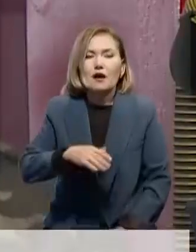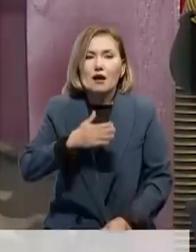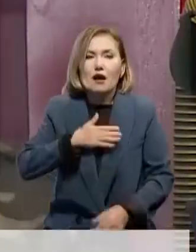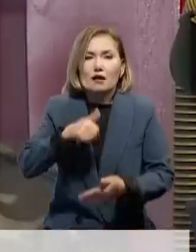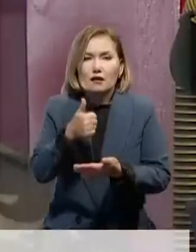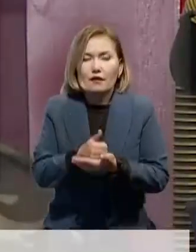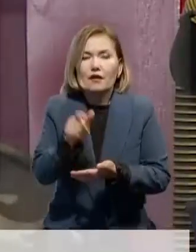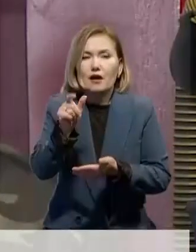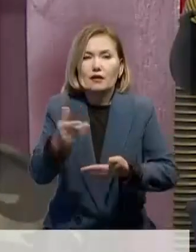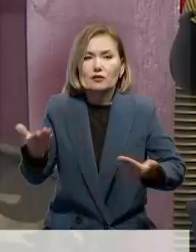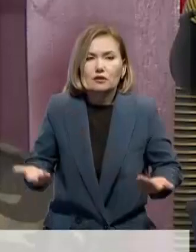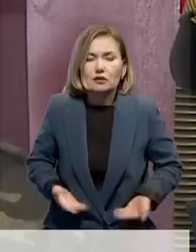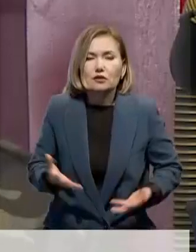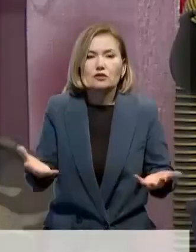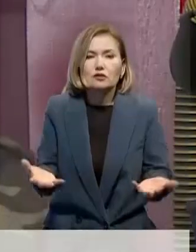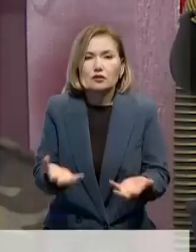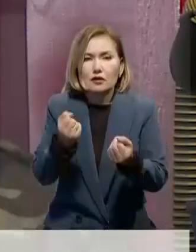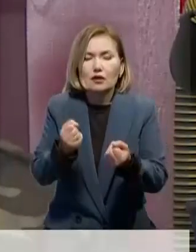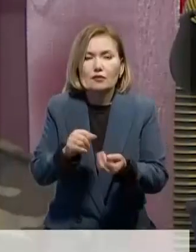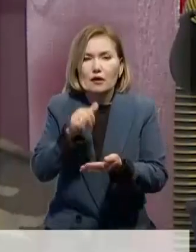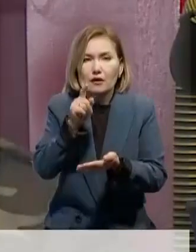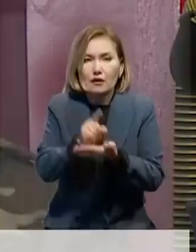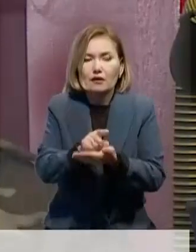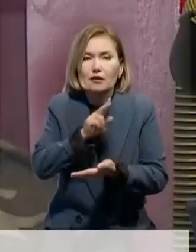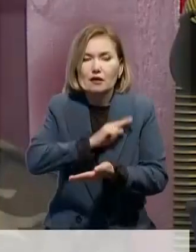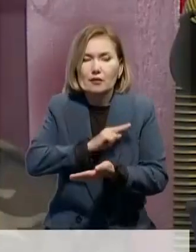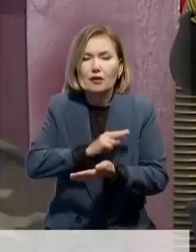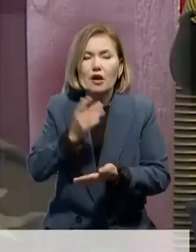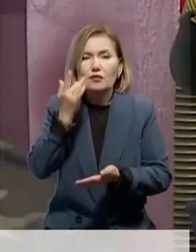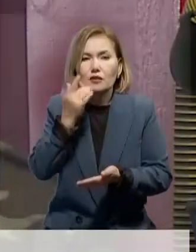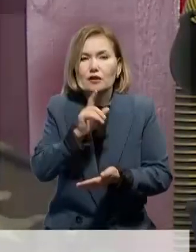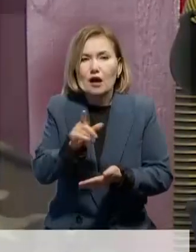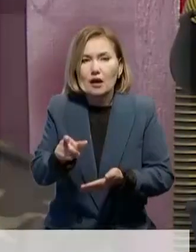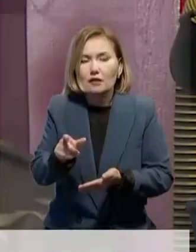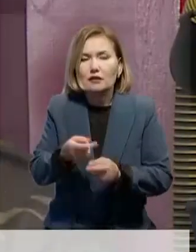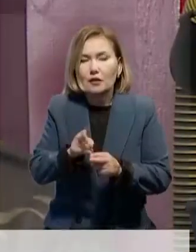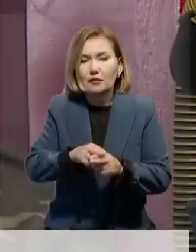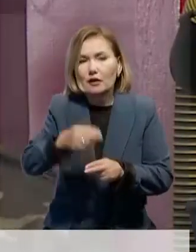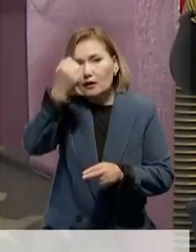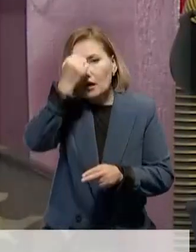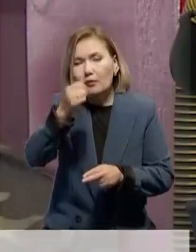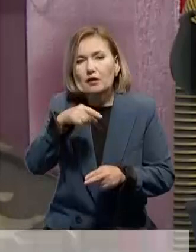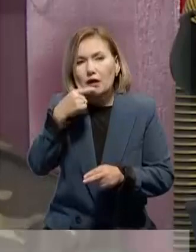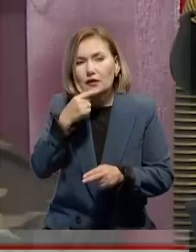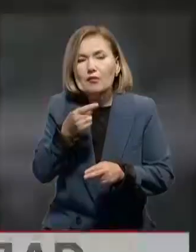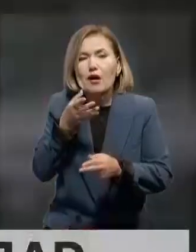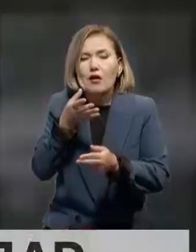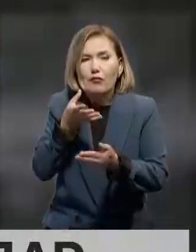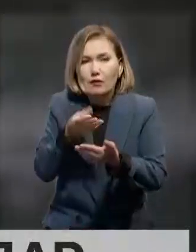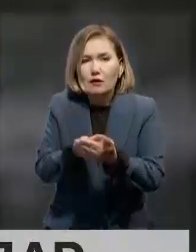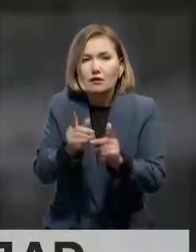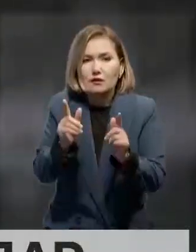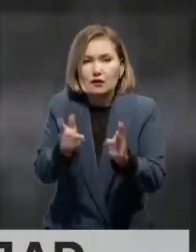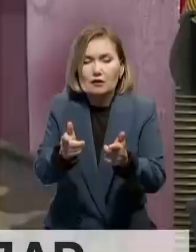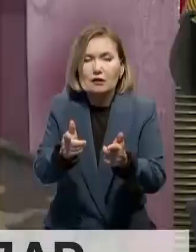әрине адамдардың алғысын алу ең біріншіден. Көп адамдар енді айтып жатады, жаңағы қанша төлейін, мысалы біреудің баласын құтқарған екен, өткенде бір осы